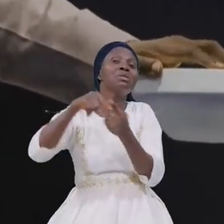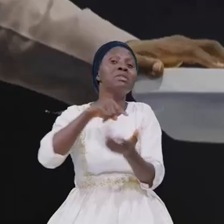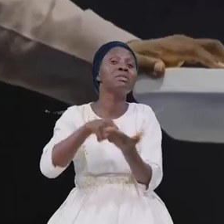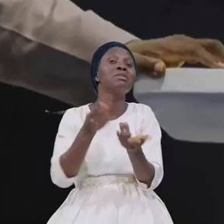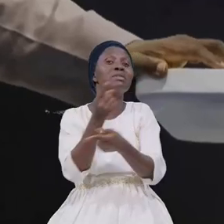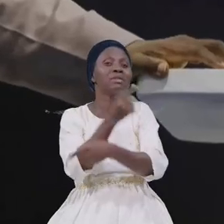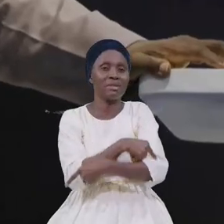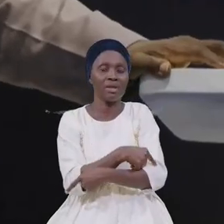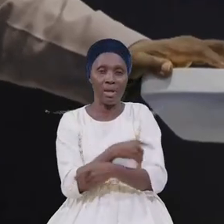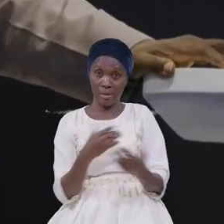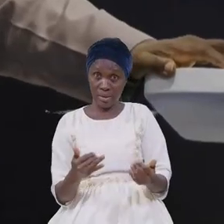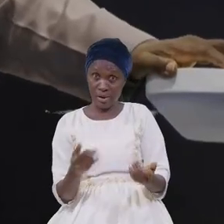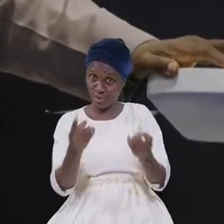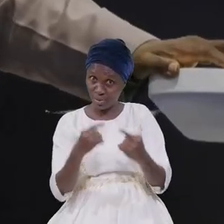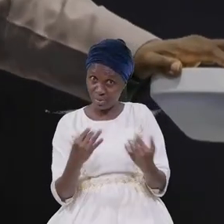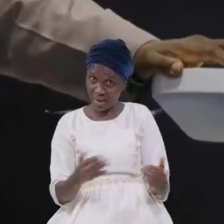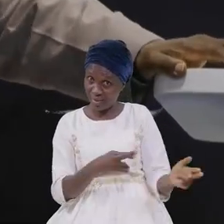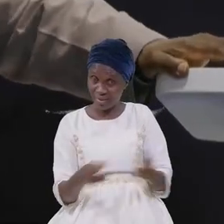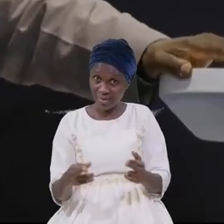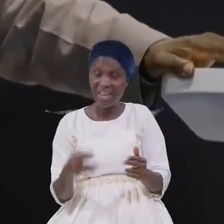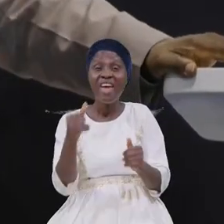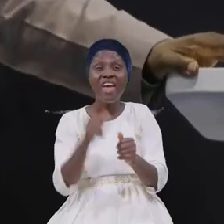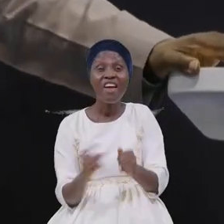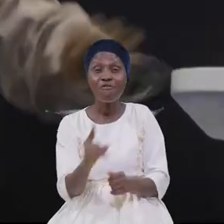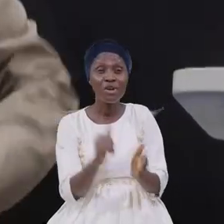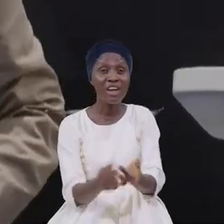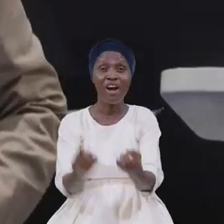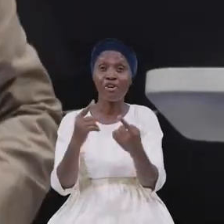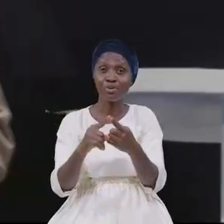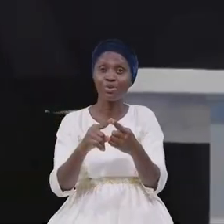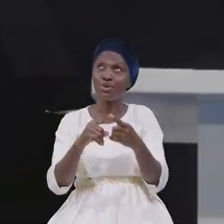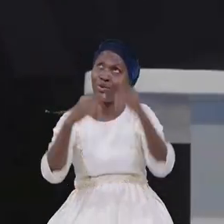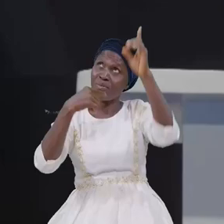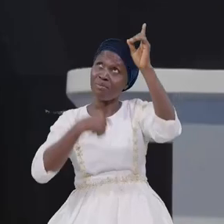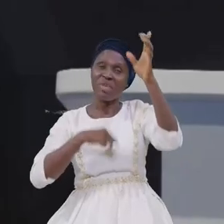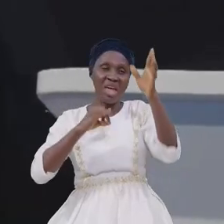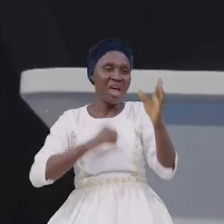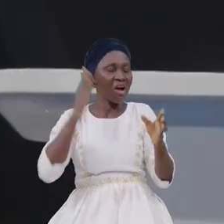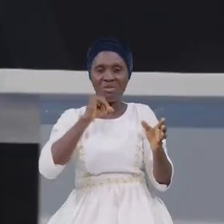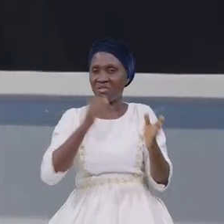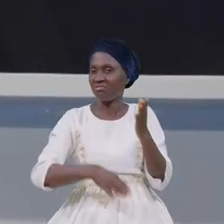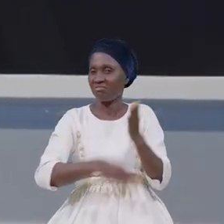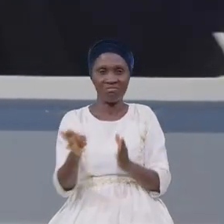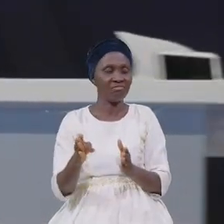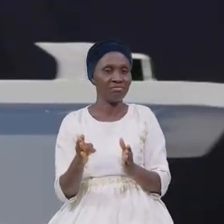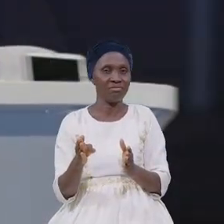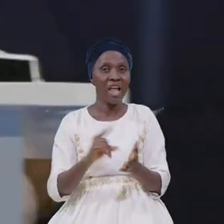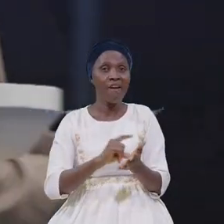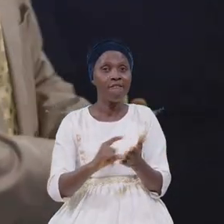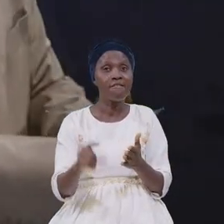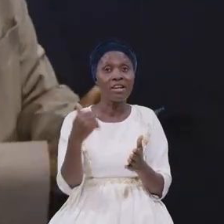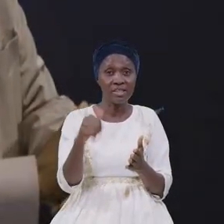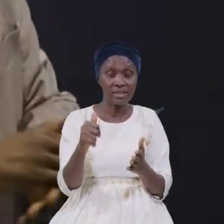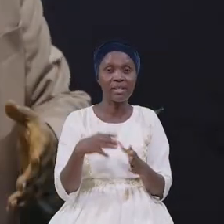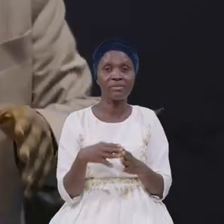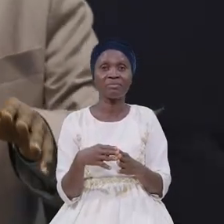que tu es venu. D'accord. Que quiconque vient à moi, je ne le rejette pas. Et verset